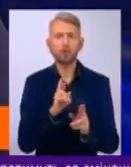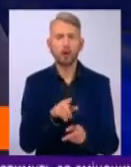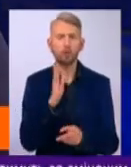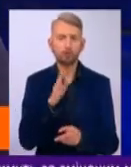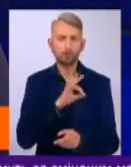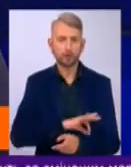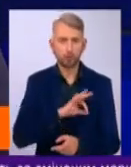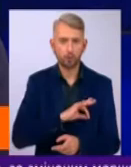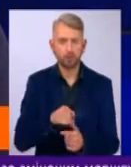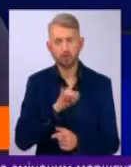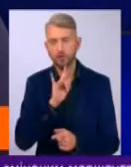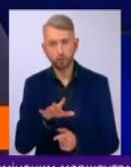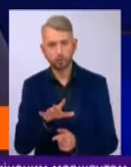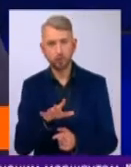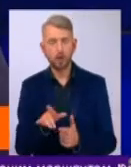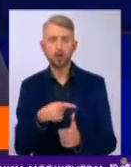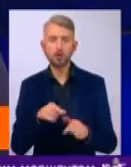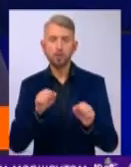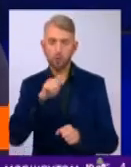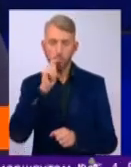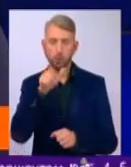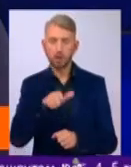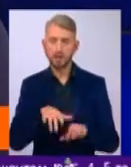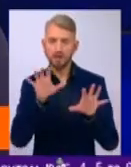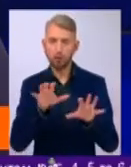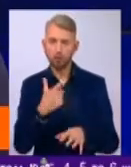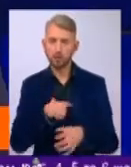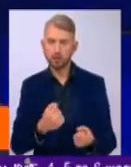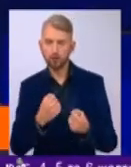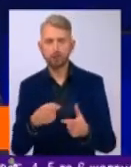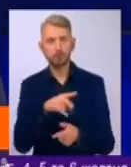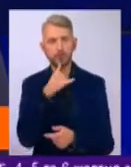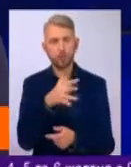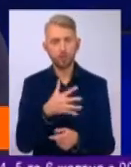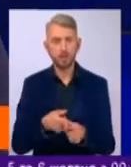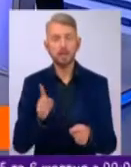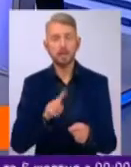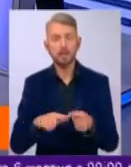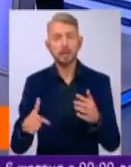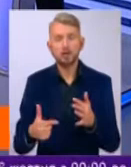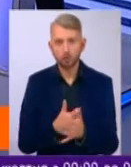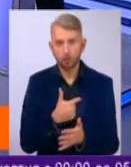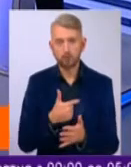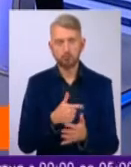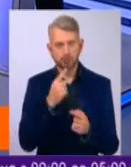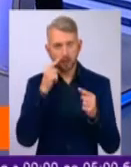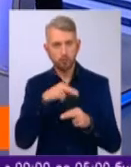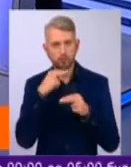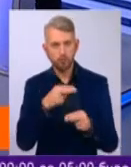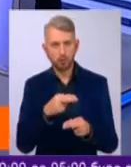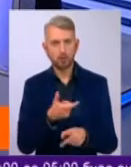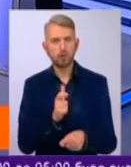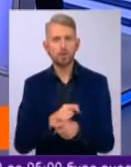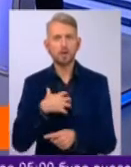будуть застосовувати, чи не будуть. Чи може українець законно захиститися, чи не може. От на це знову-таки переходимо, акцентуємо увагу.